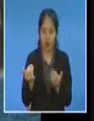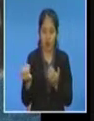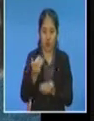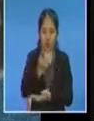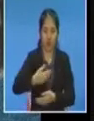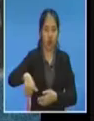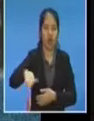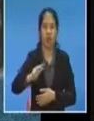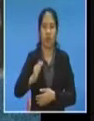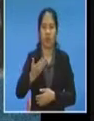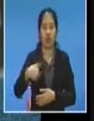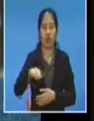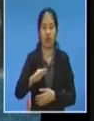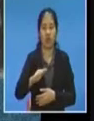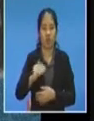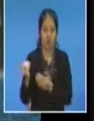ถ้าครอบครัวดูกันดี